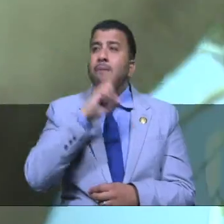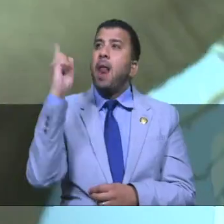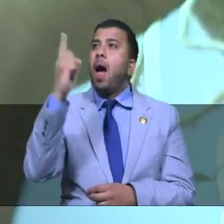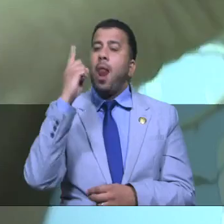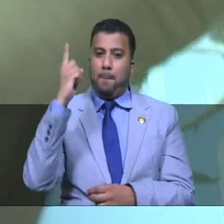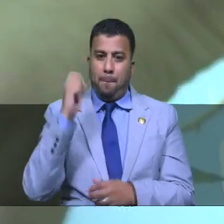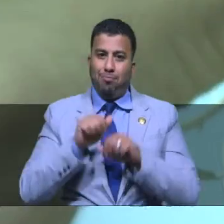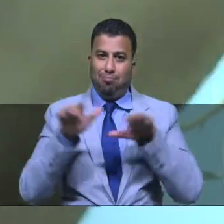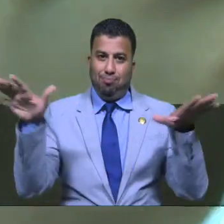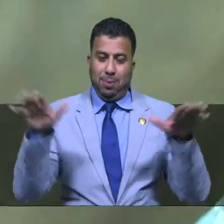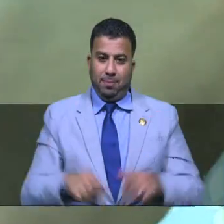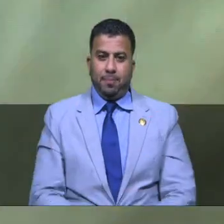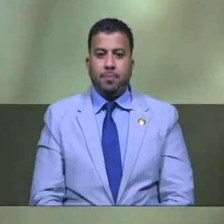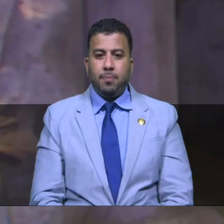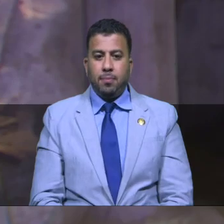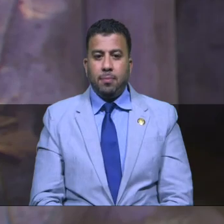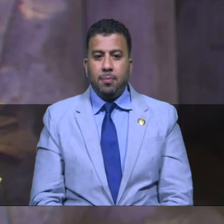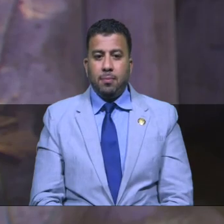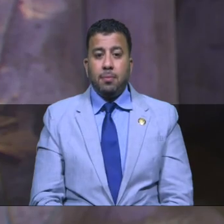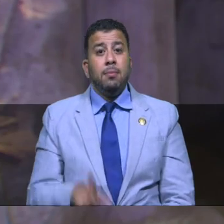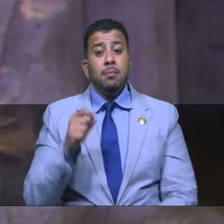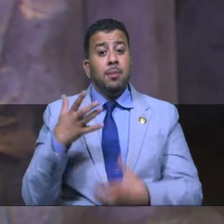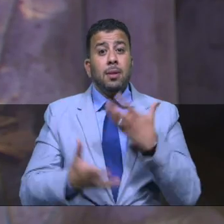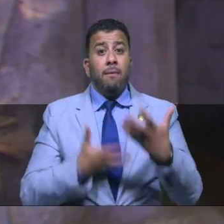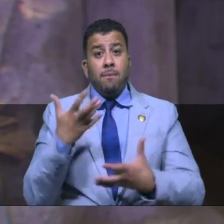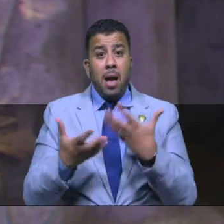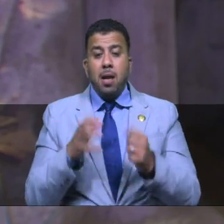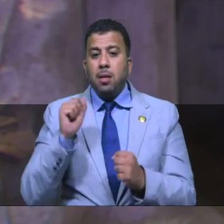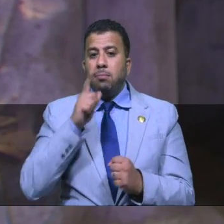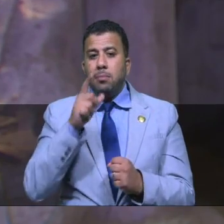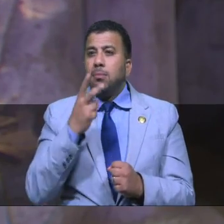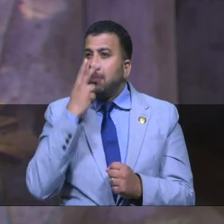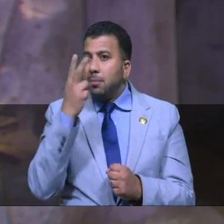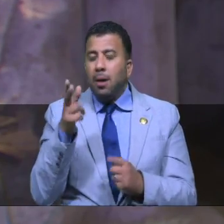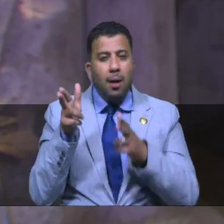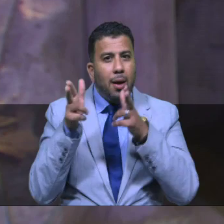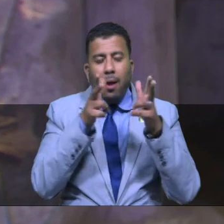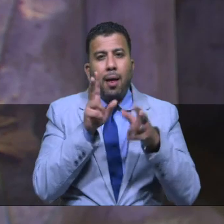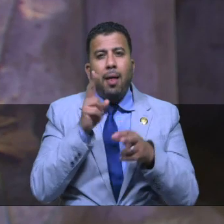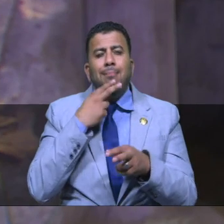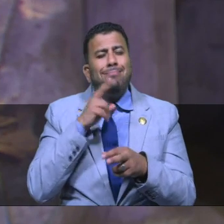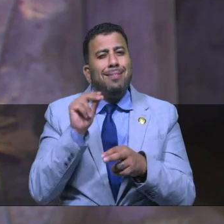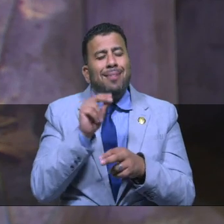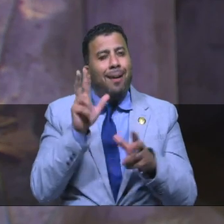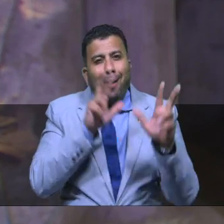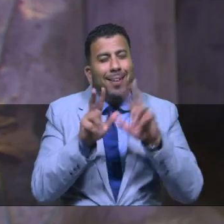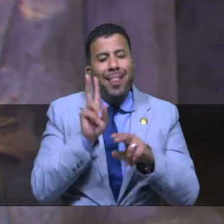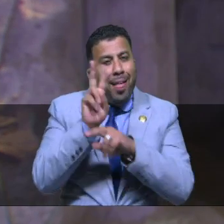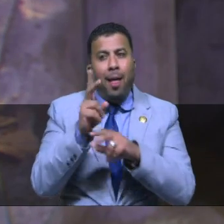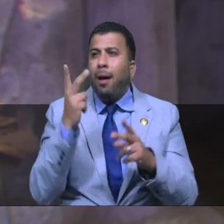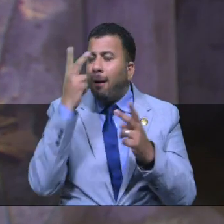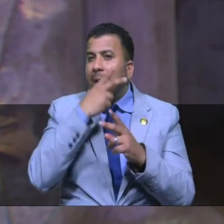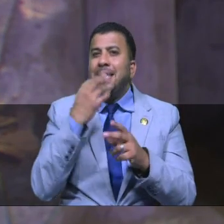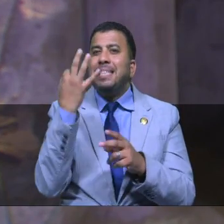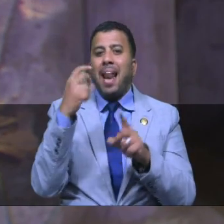العالم. جاءت هذه الفعالية لتعرف بخدع الكاميرات والرسوم المتحركة ثلاثية